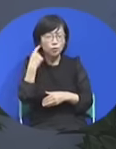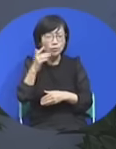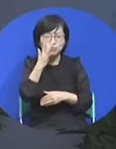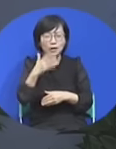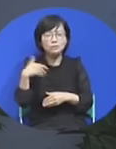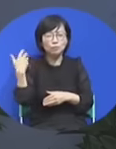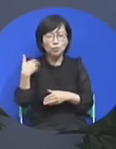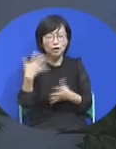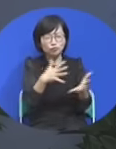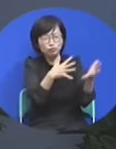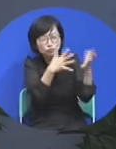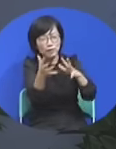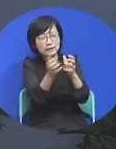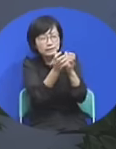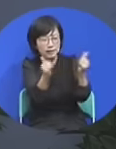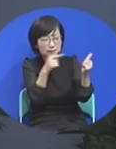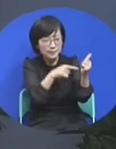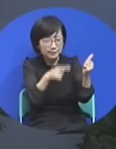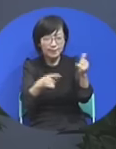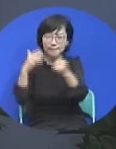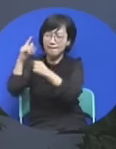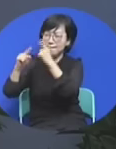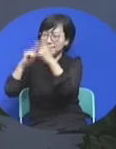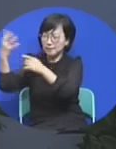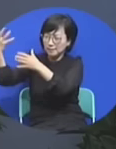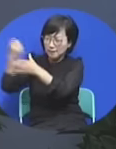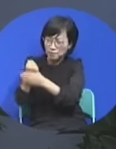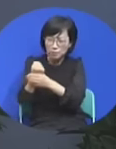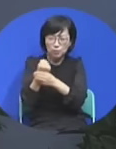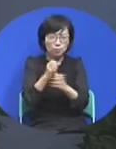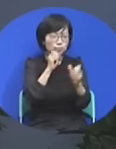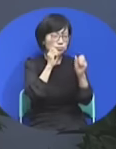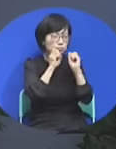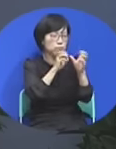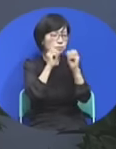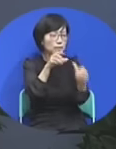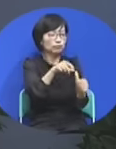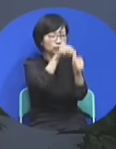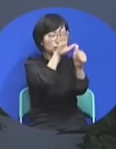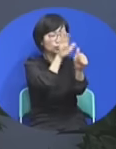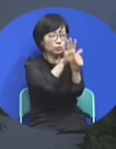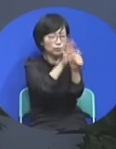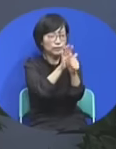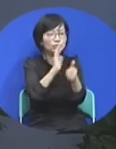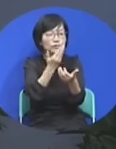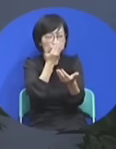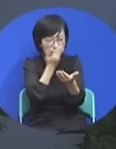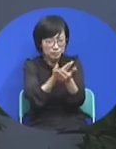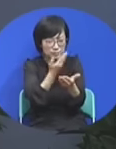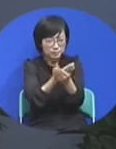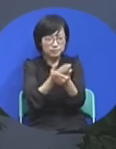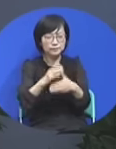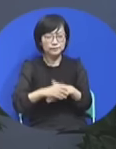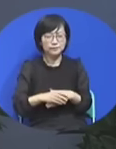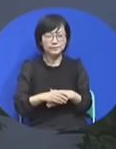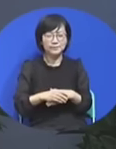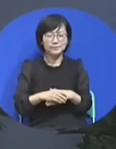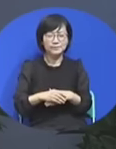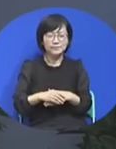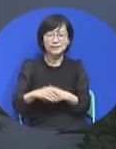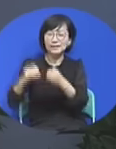하나님의 말씀으로 심부름하게 해 주시옵소서. Help us to run the errand with your word to save those who are dying because they do not know this. 그래서